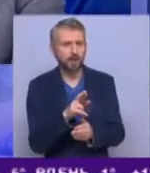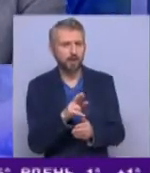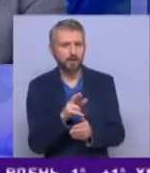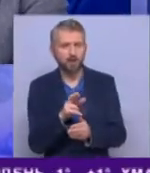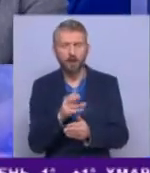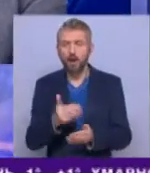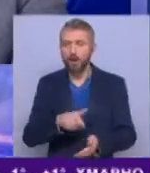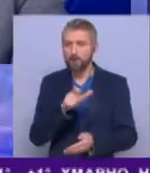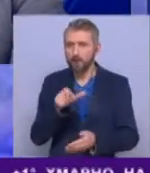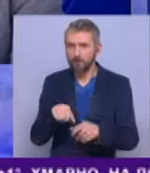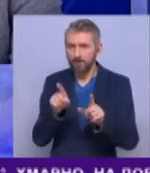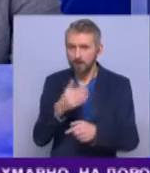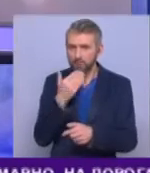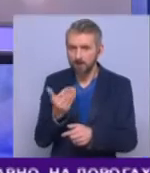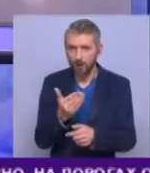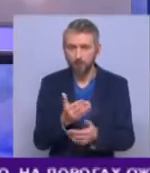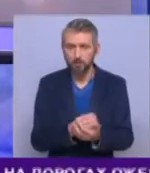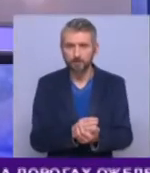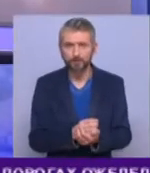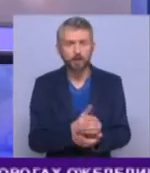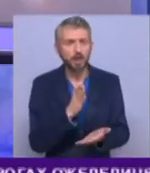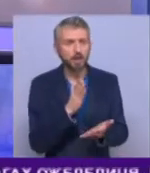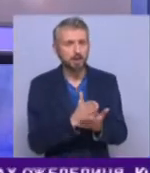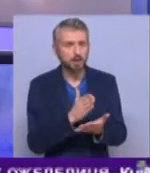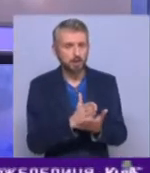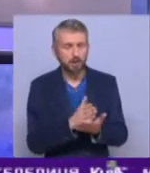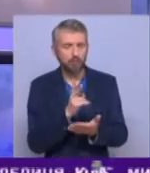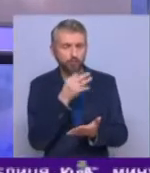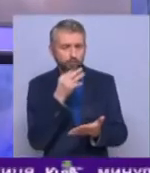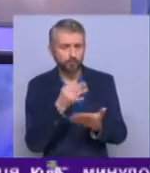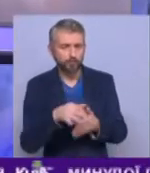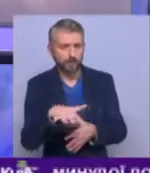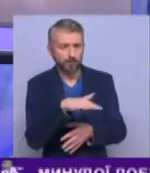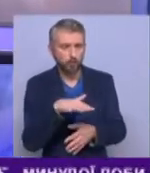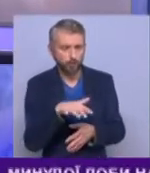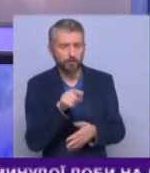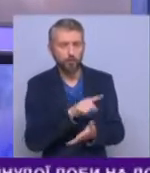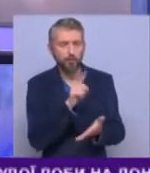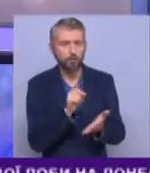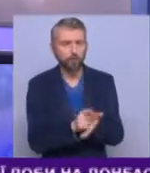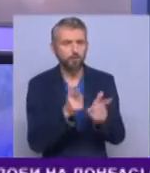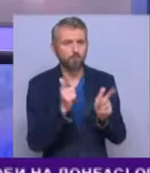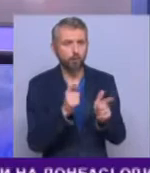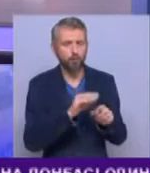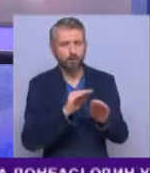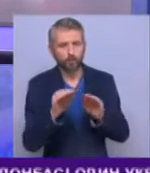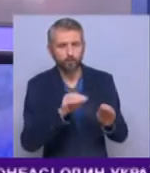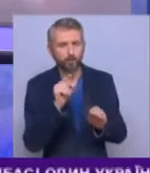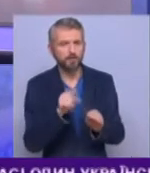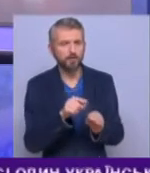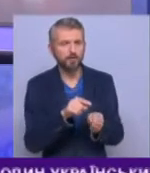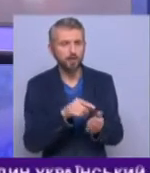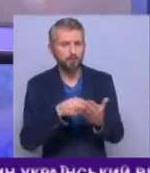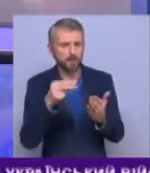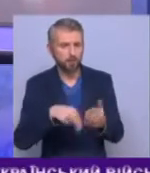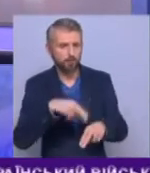Мешканців теж питають гіпотетично. Є баланс утримувач території, він обов'язково погоджує розміщення, бо він підписується в